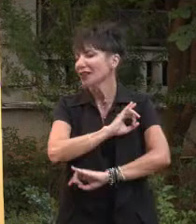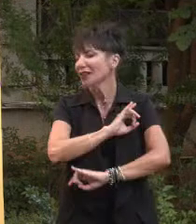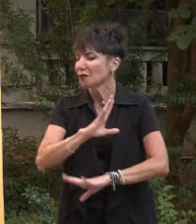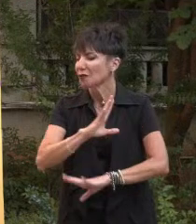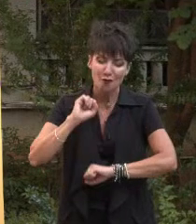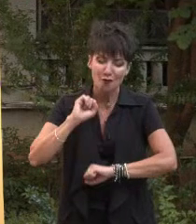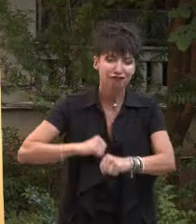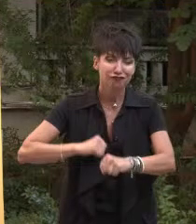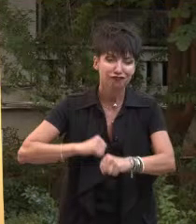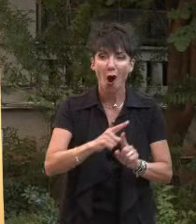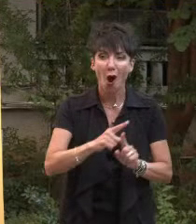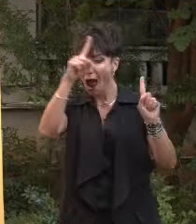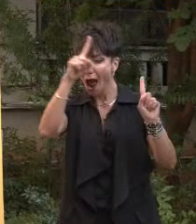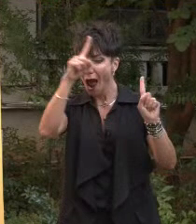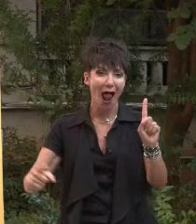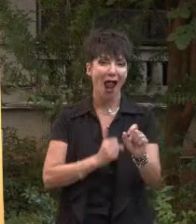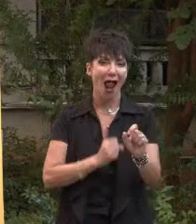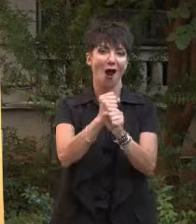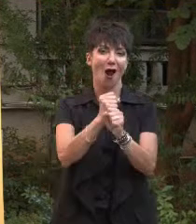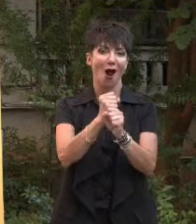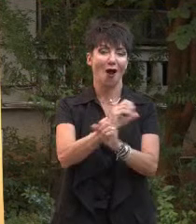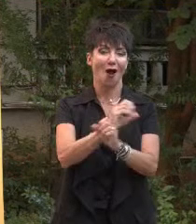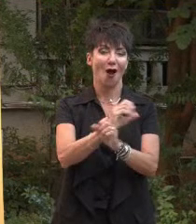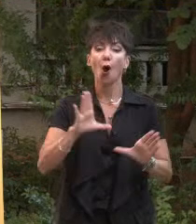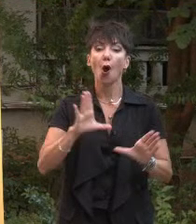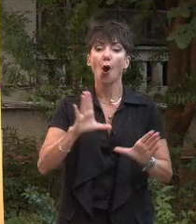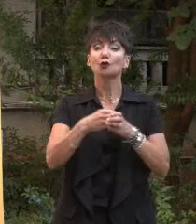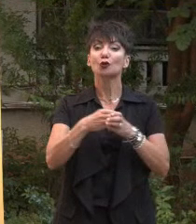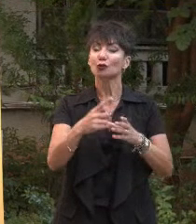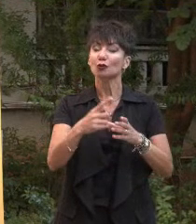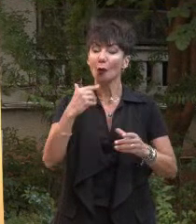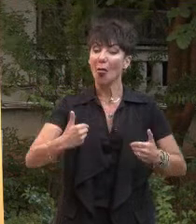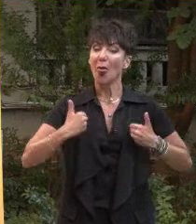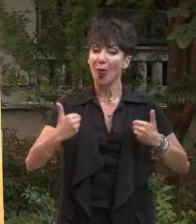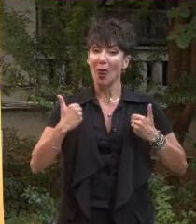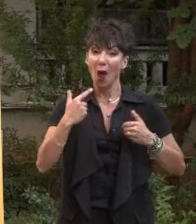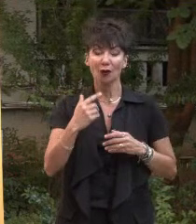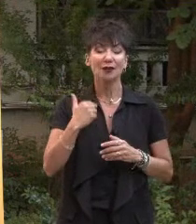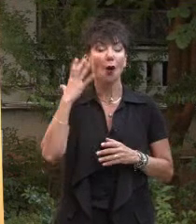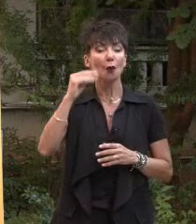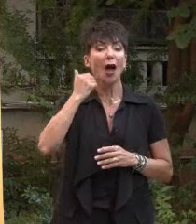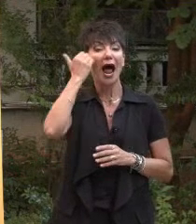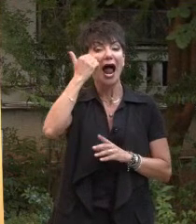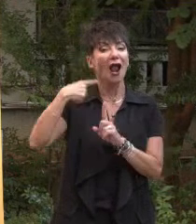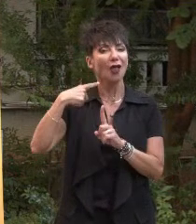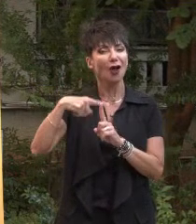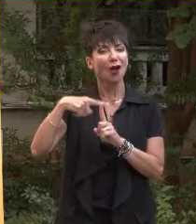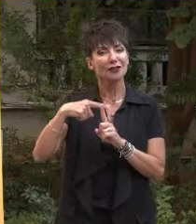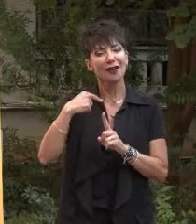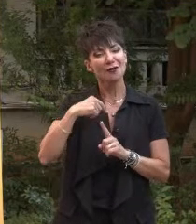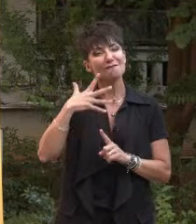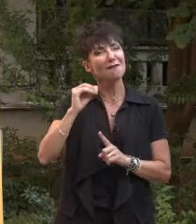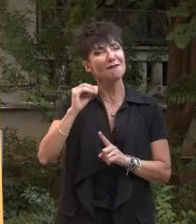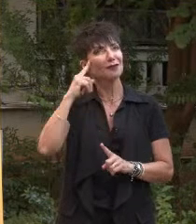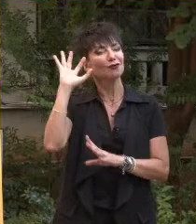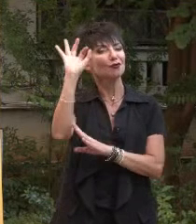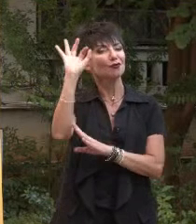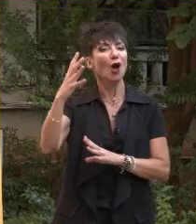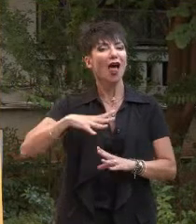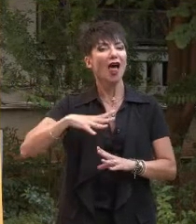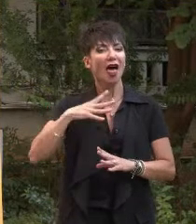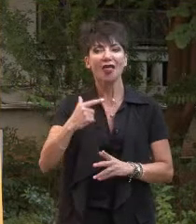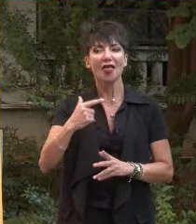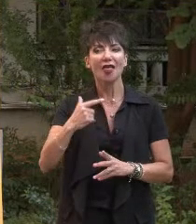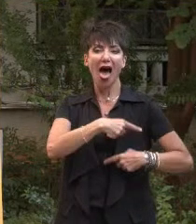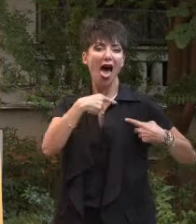Ελληνικού Ερυθρού Σταυρού διαθέτει μια μακρόχρονη ιστορία 100 περίπου ετών, με βασικό μέλημα τη μεταλαμπάδευση των ενιών του ανθρωπισμού